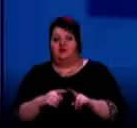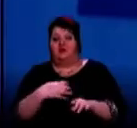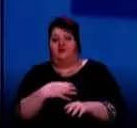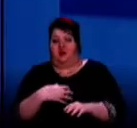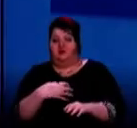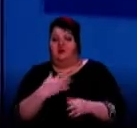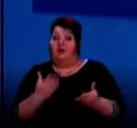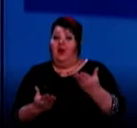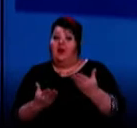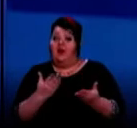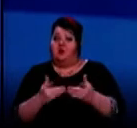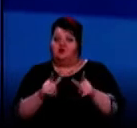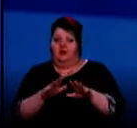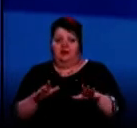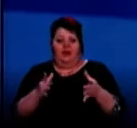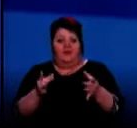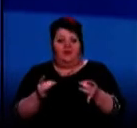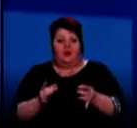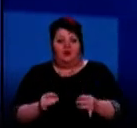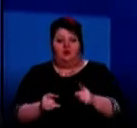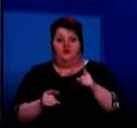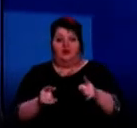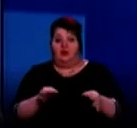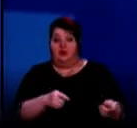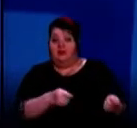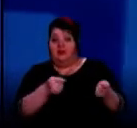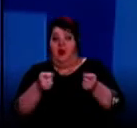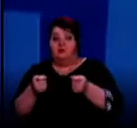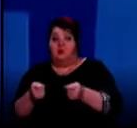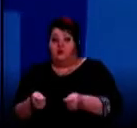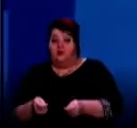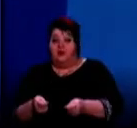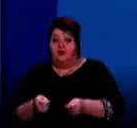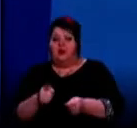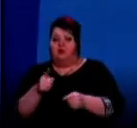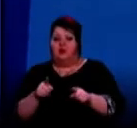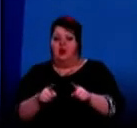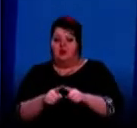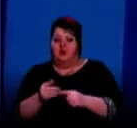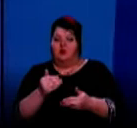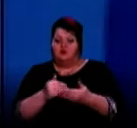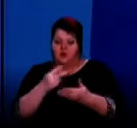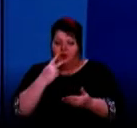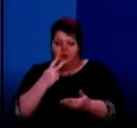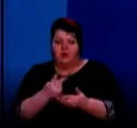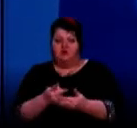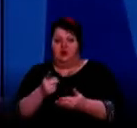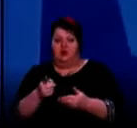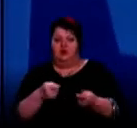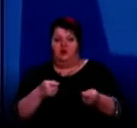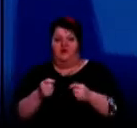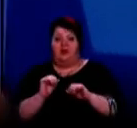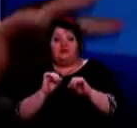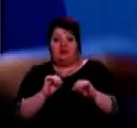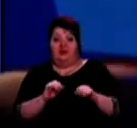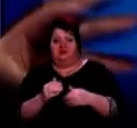що якщо вона нефасована, її транспортування так, також передбачає те, що ми повинні цей товар